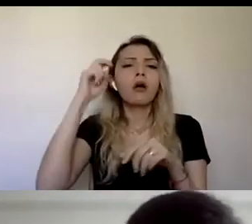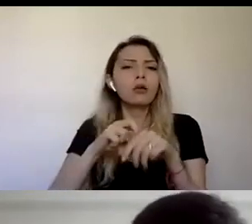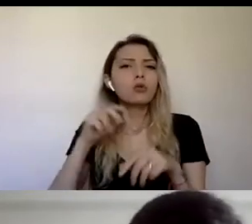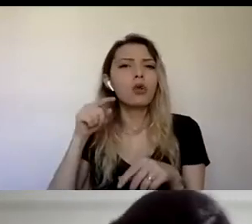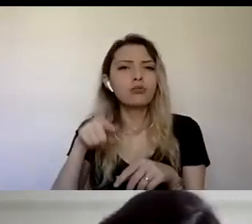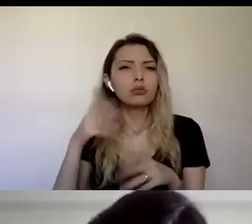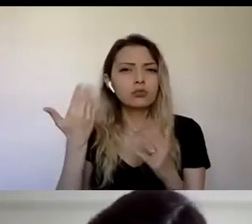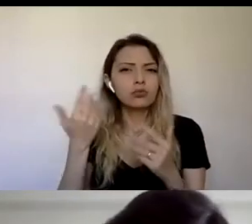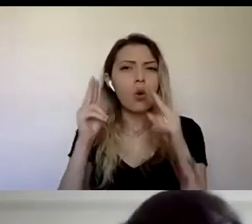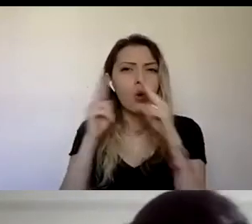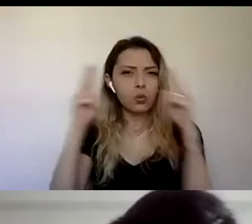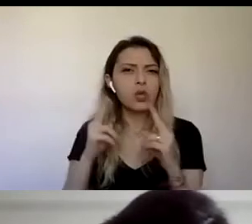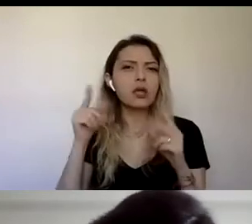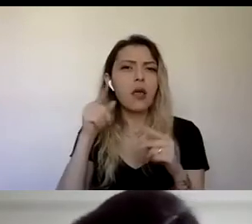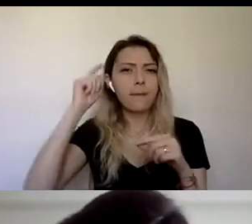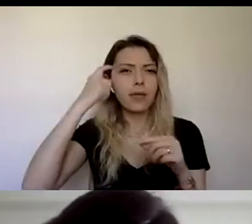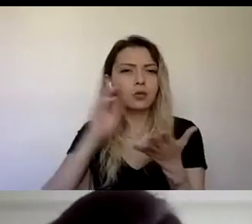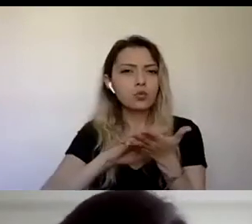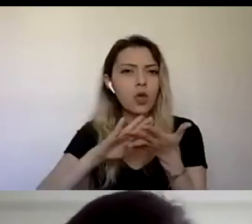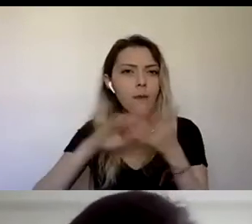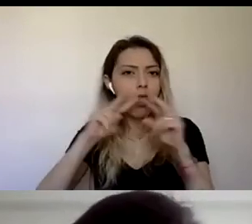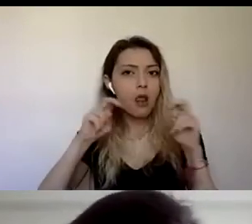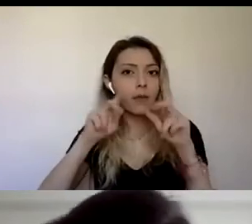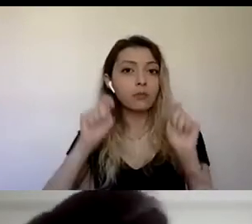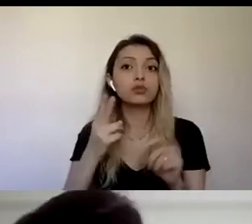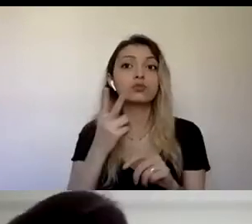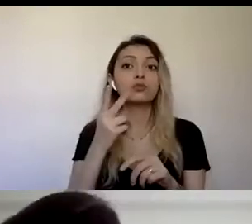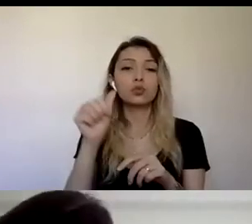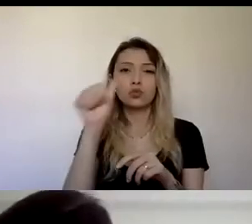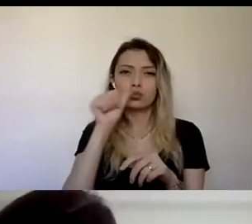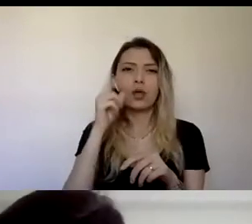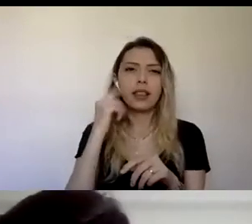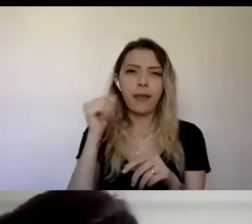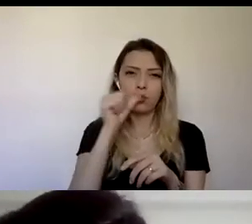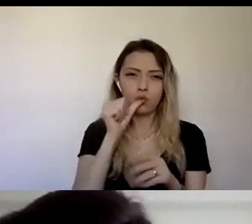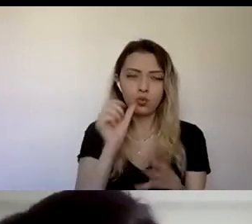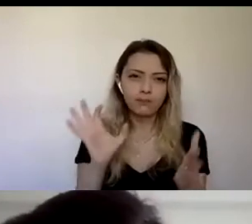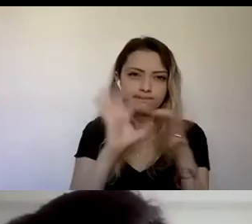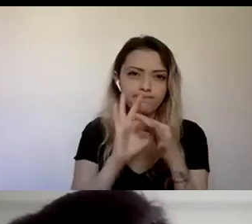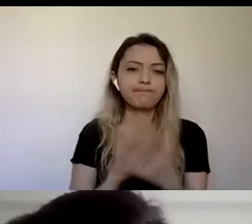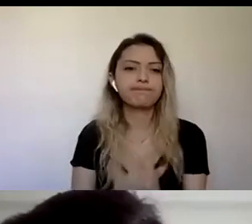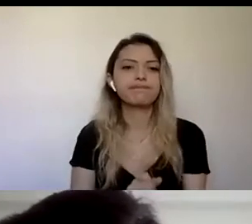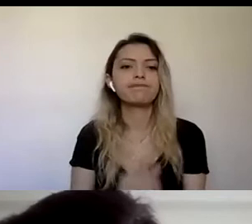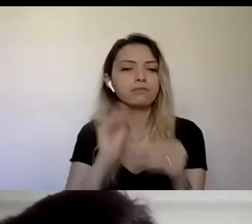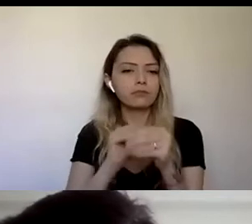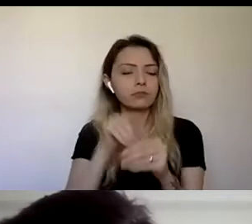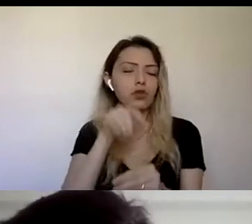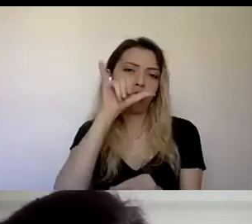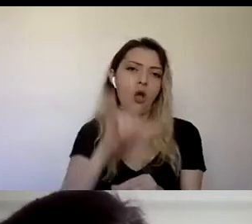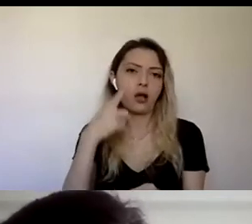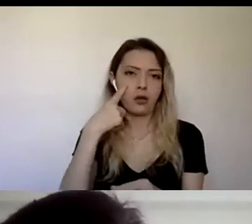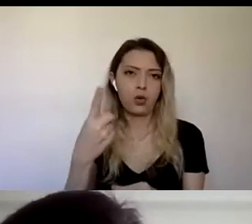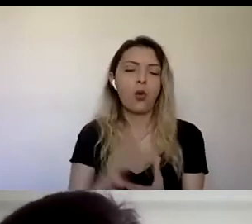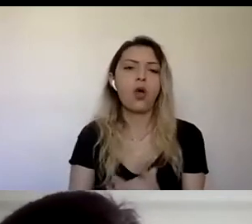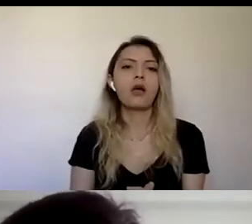almıştım, uluslararası bir izleme çalışmasında ve suya erişim, temiz suya erişim hakkına dair bir çalışmaydı. Evet,